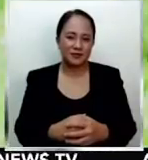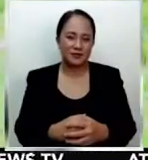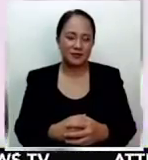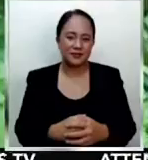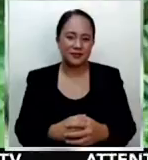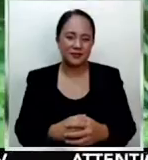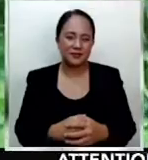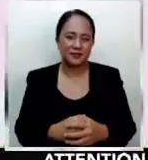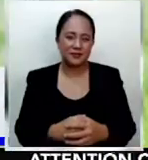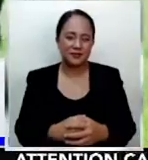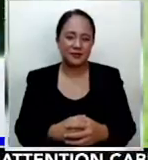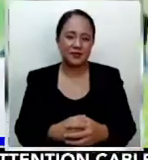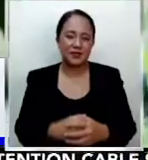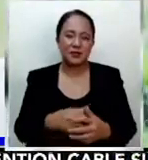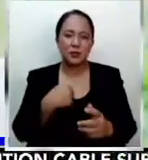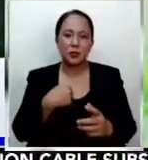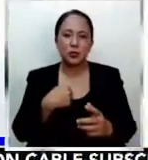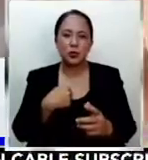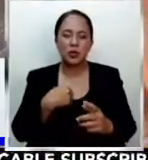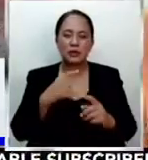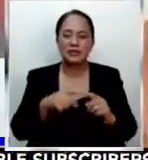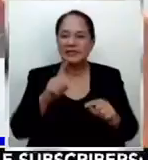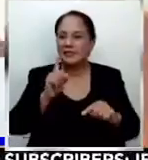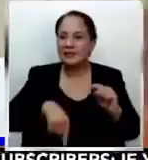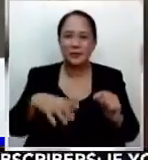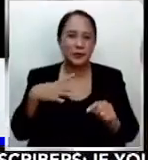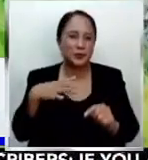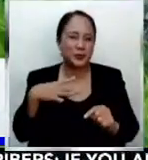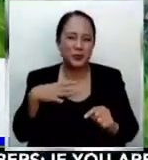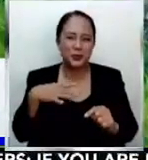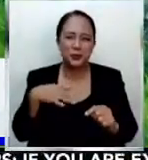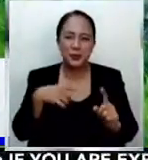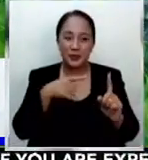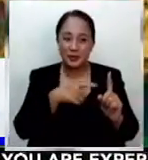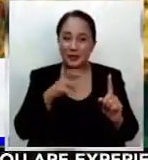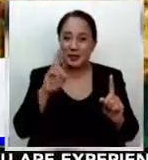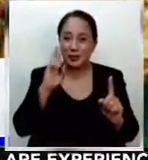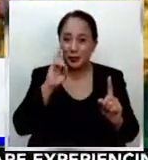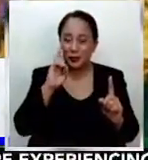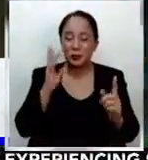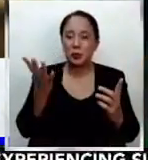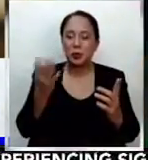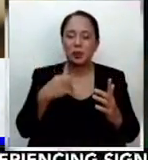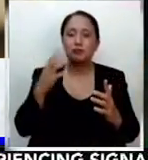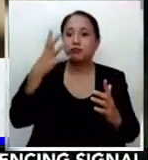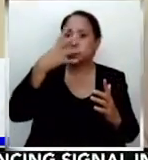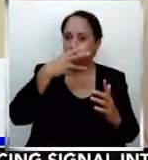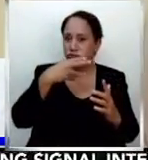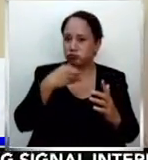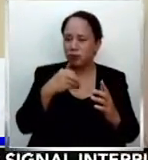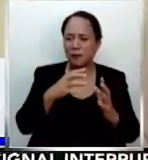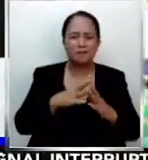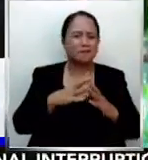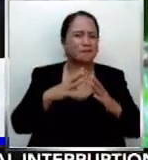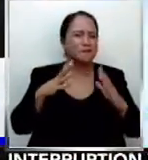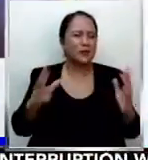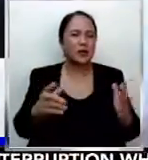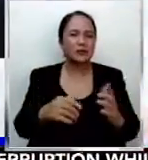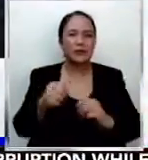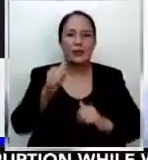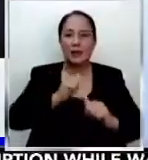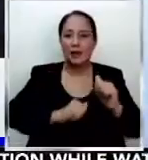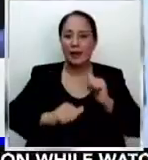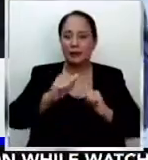Hindi na halos makapaghintay si Ruru Madrid para maipakita ang ganda at ang laki ng action serya niyang